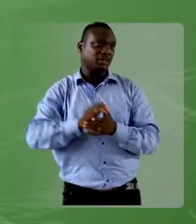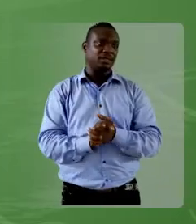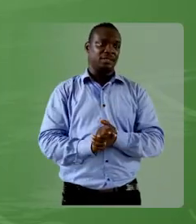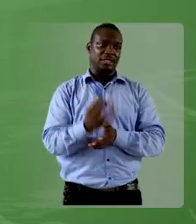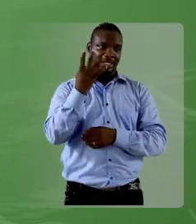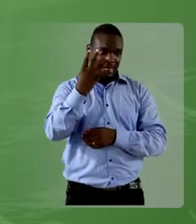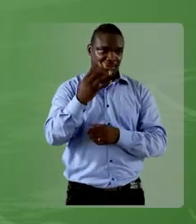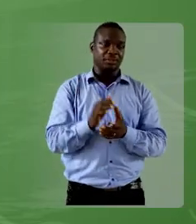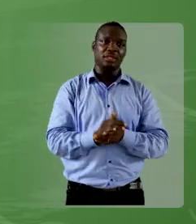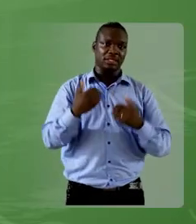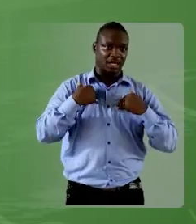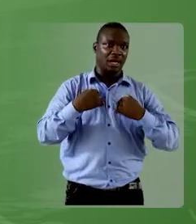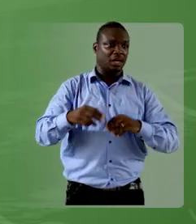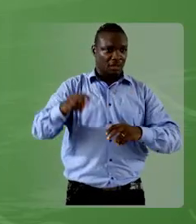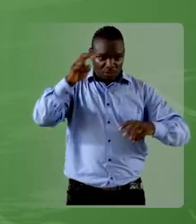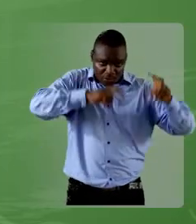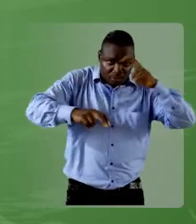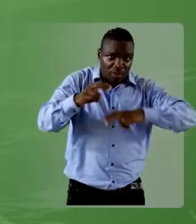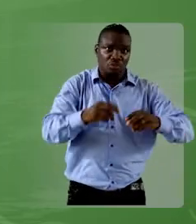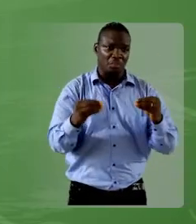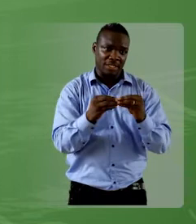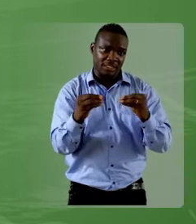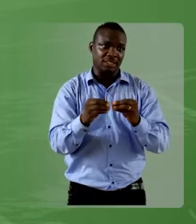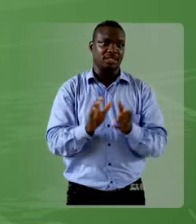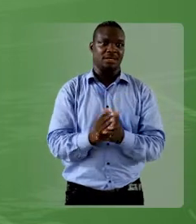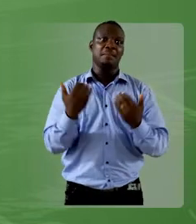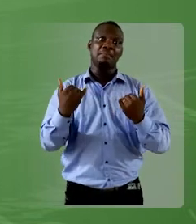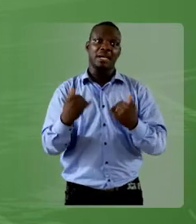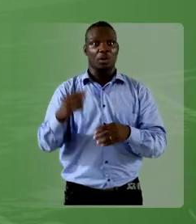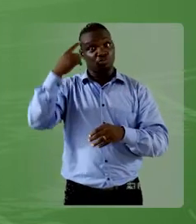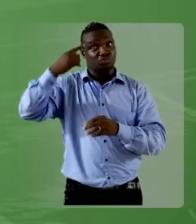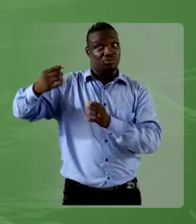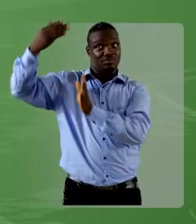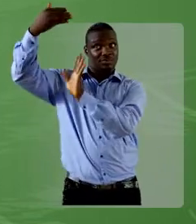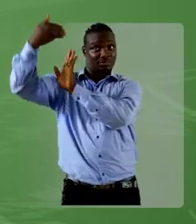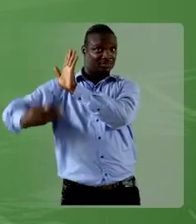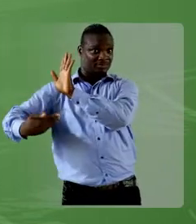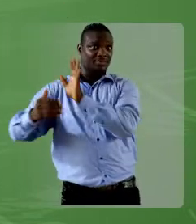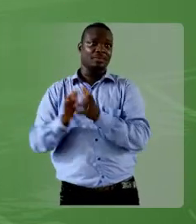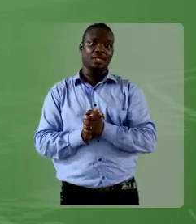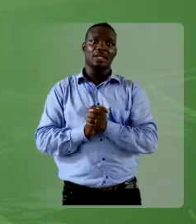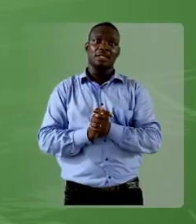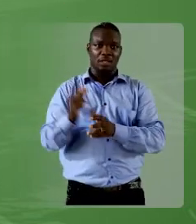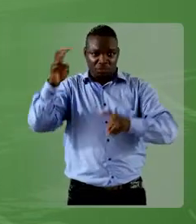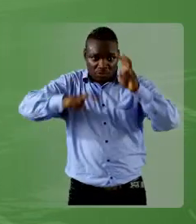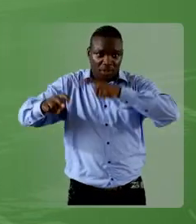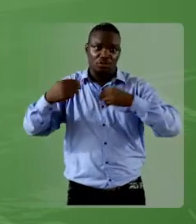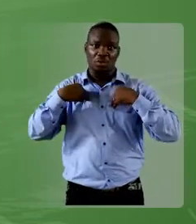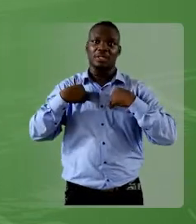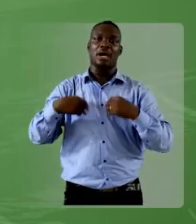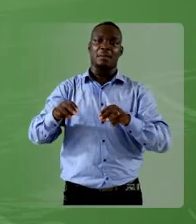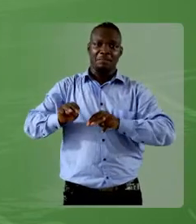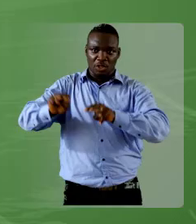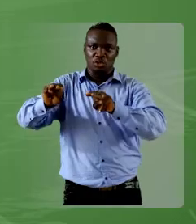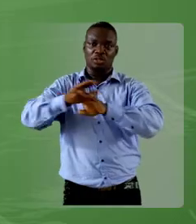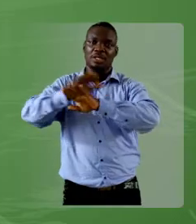Pour les types de prospection, nous avons dans l'autre colonne méthode indirecte en petit a et en petit